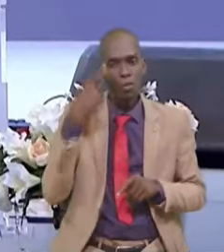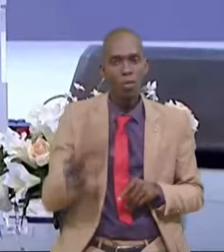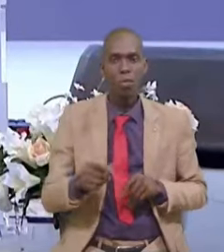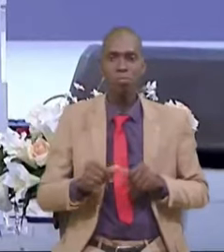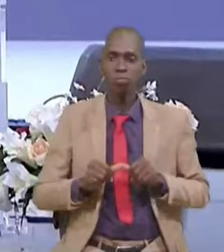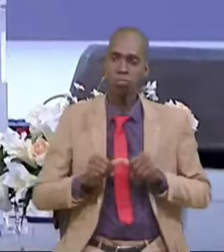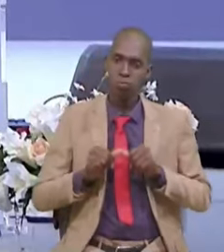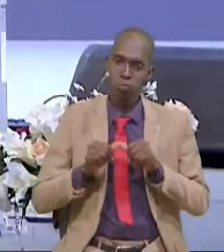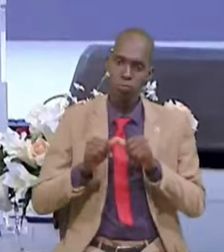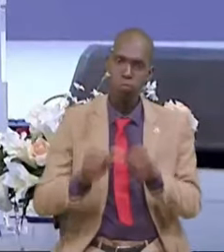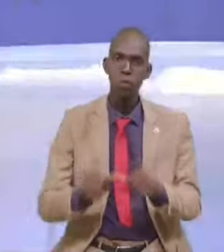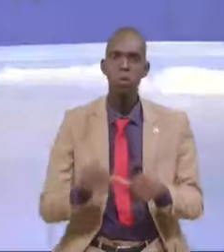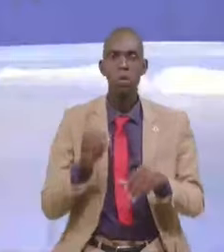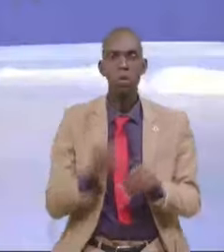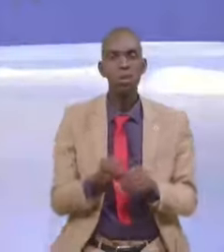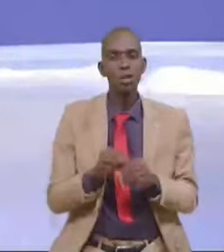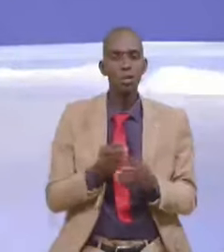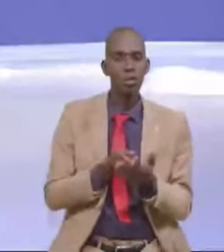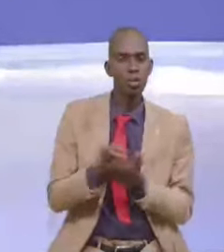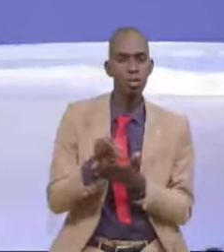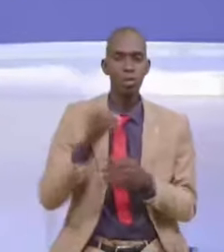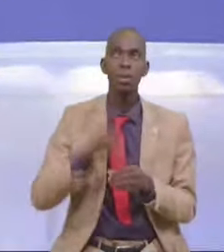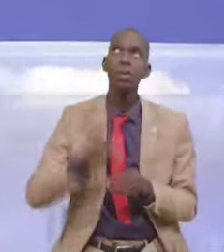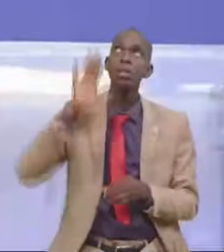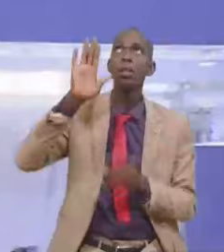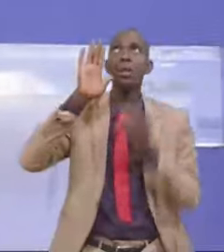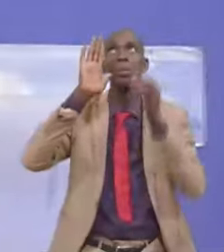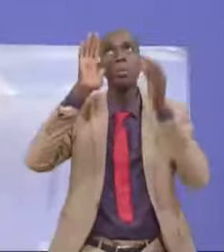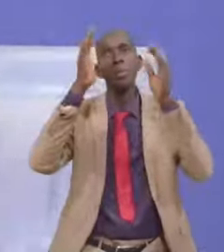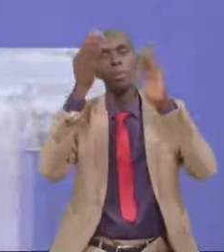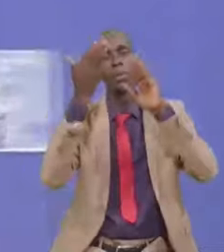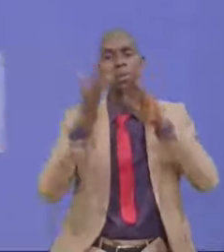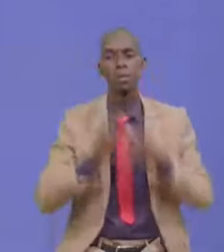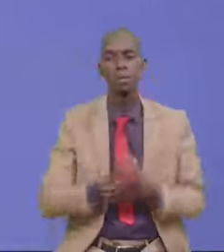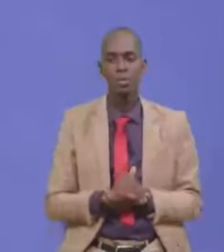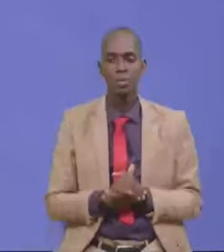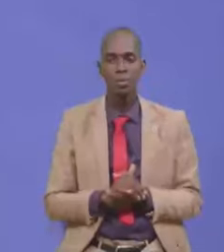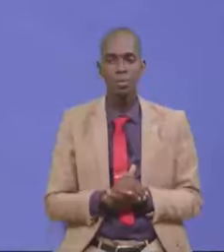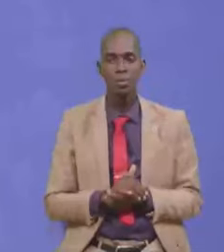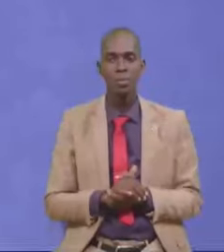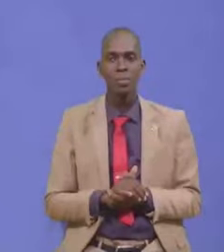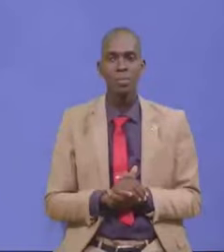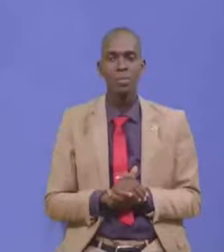Troisième élément, le transport pour la fermeté dans la vérité en sa présence.